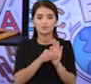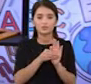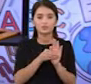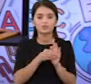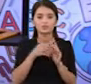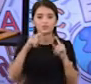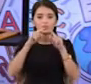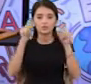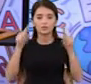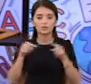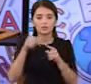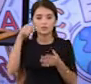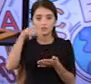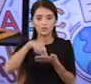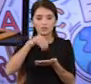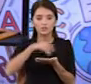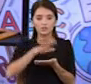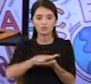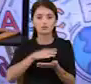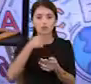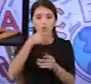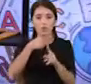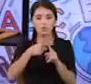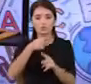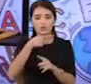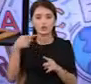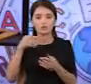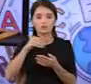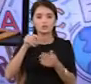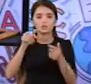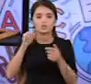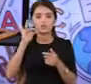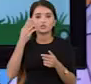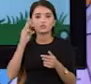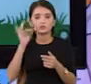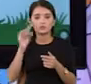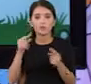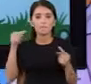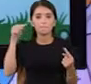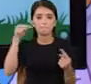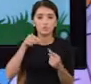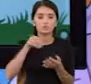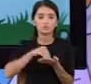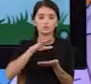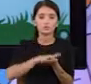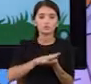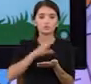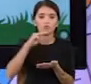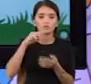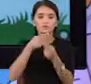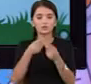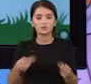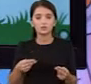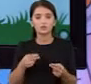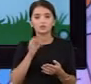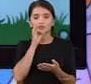bu katakchalar ichiga qo'shish va ayirishni belgilarini, ishoralarini mosini qo'yib, tenglikni